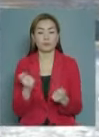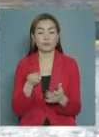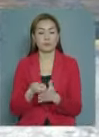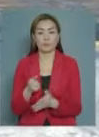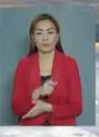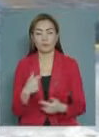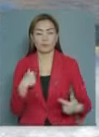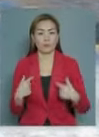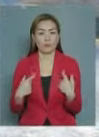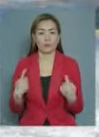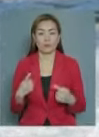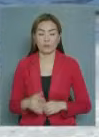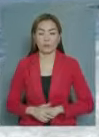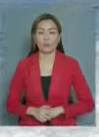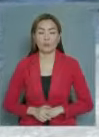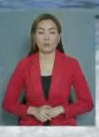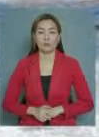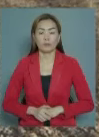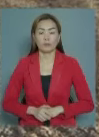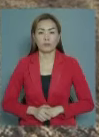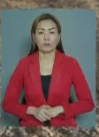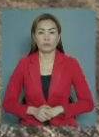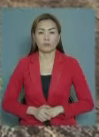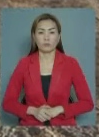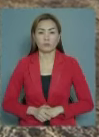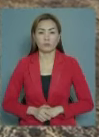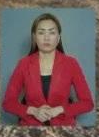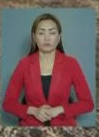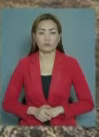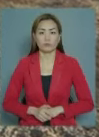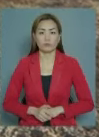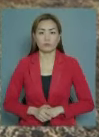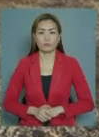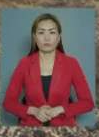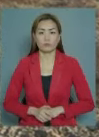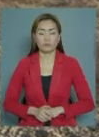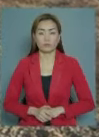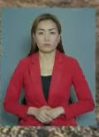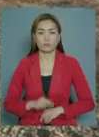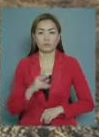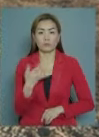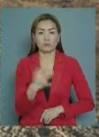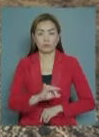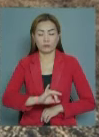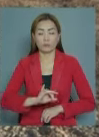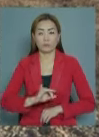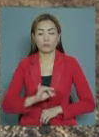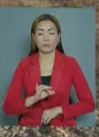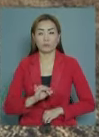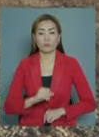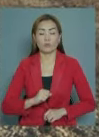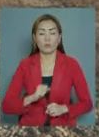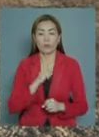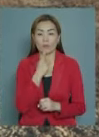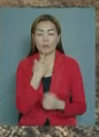суарған малшының азабы айтпаса да түсінікті. Осы Жылой еліне осы нәрдің көзі осы. Бұл